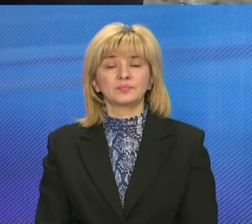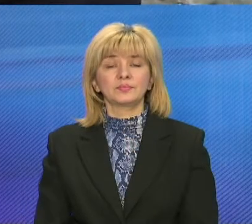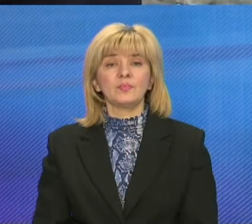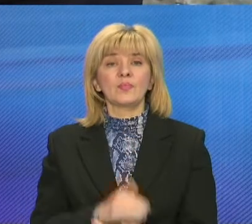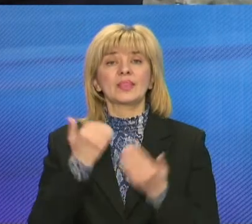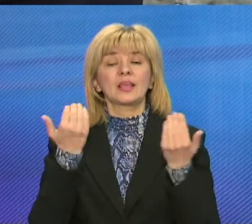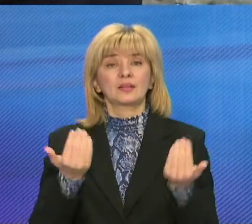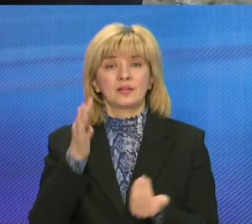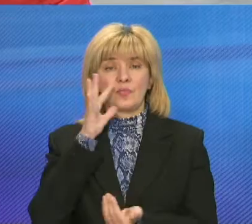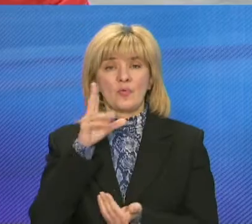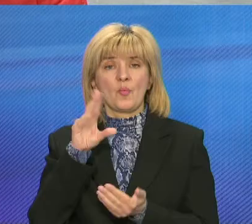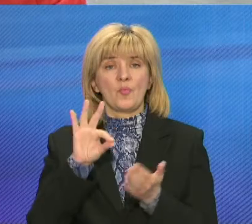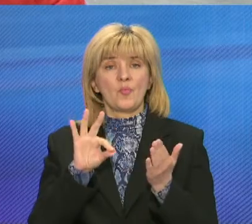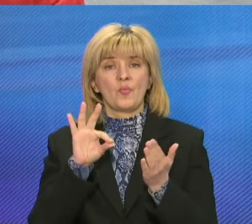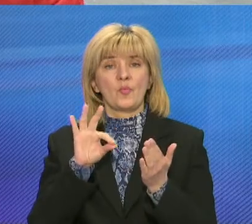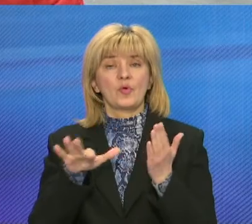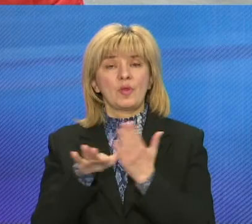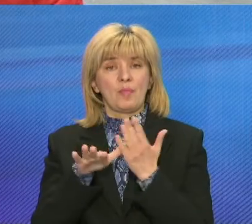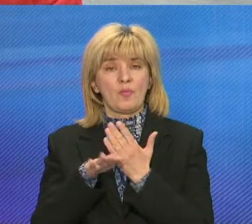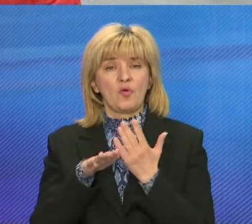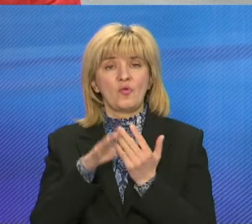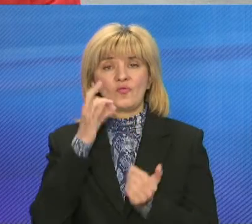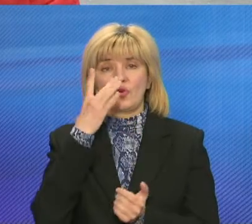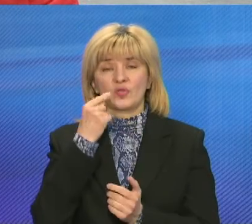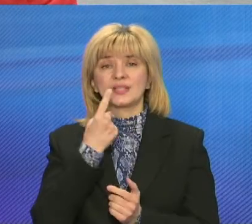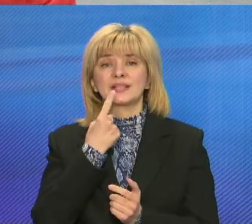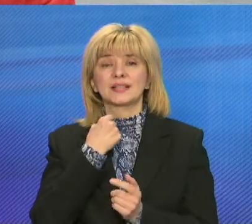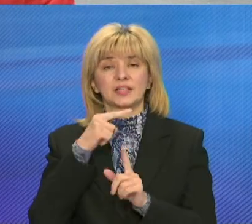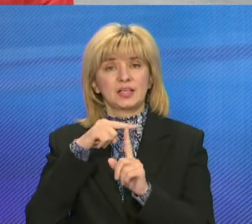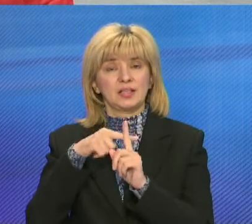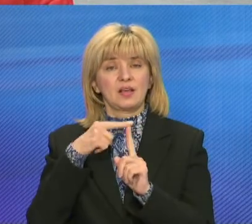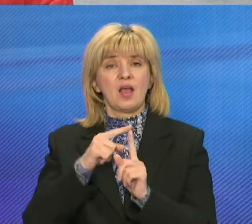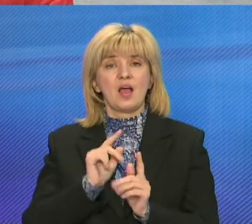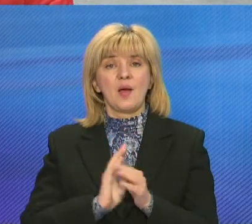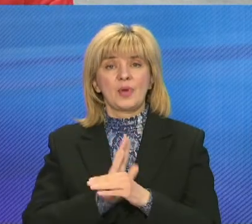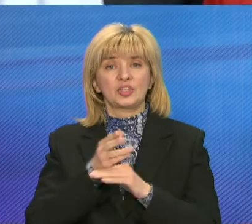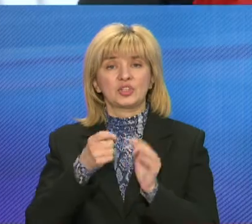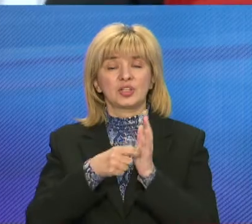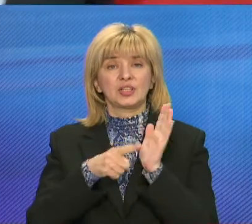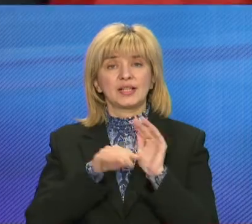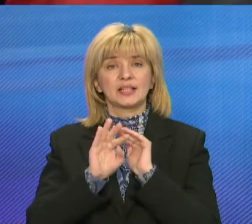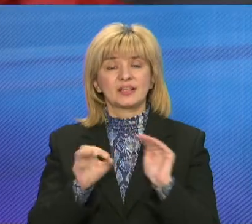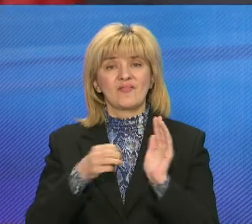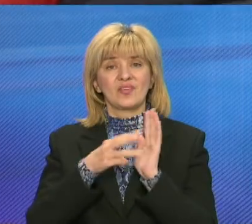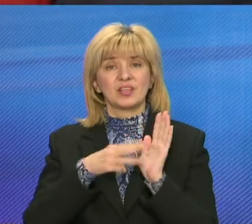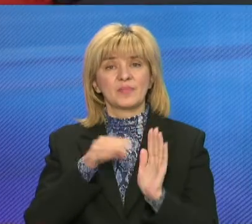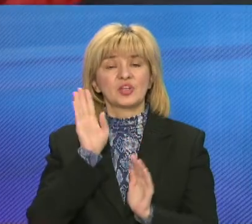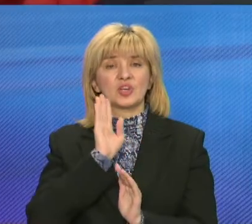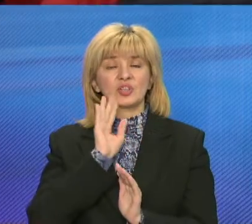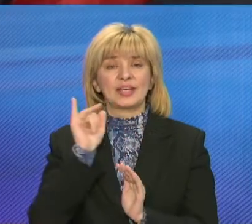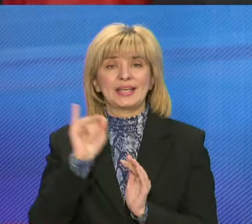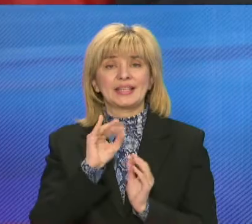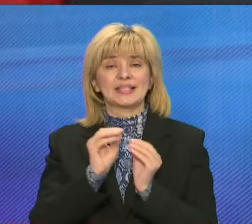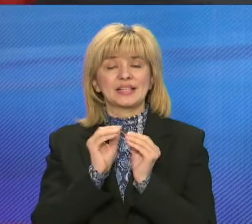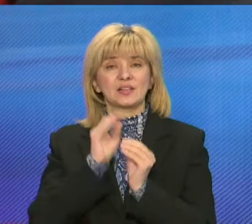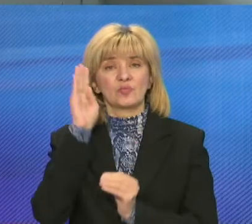На дадзены момант па дапамогу ў Гродзенскі абласны чырвоны крыж звярнуліся 16 дзяцей, 18 жанчын і 10 мужчын. Для